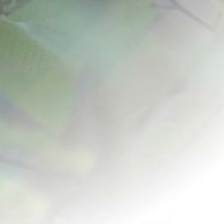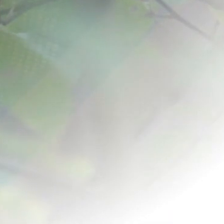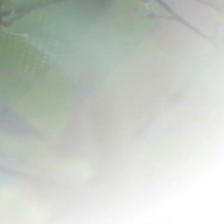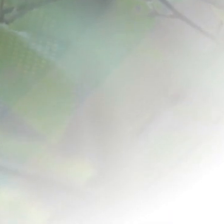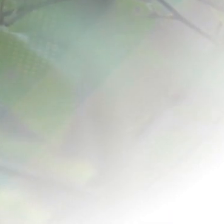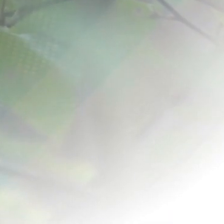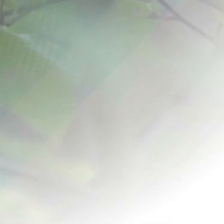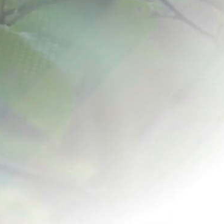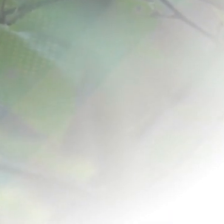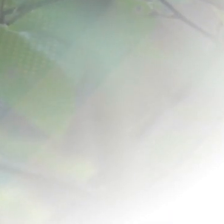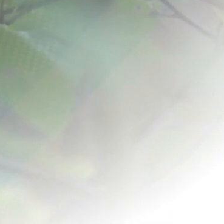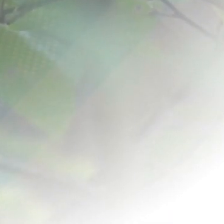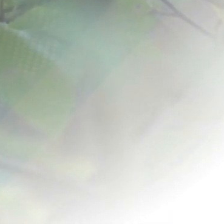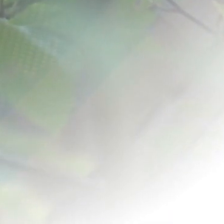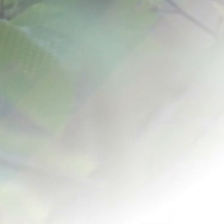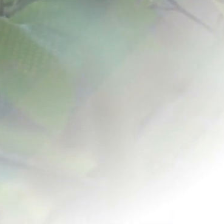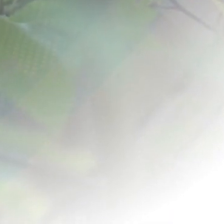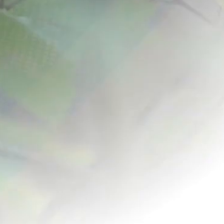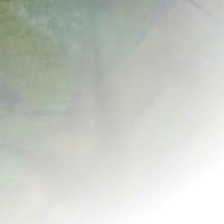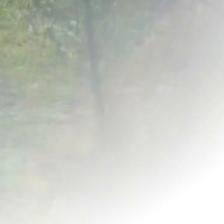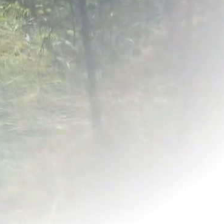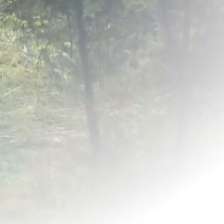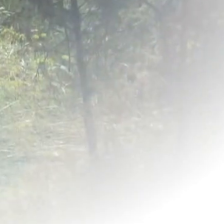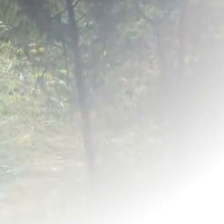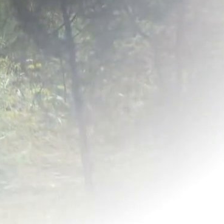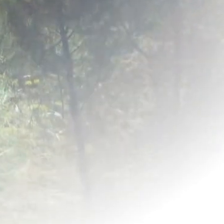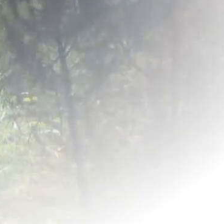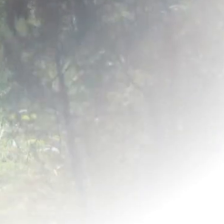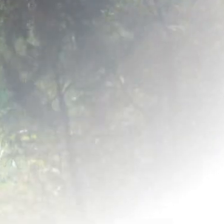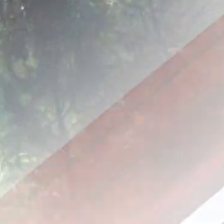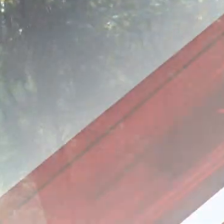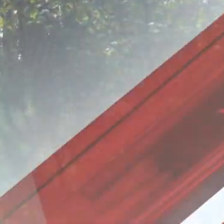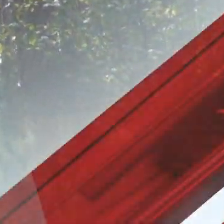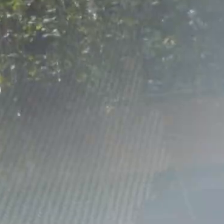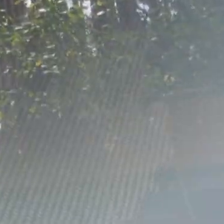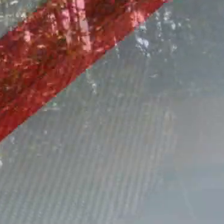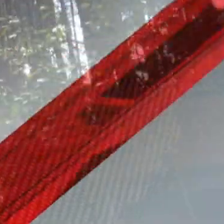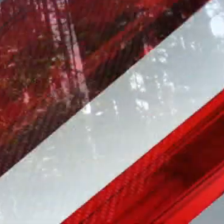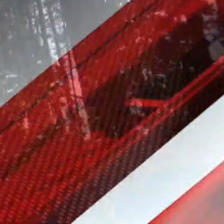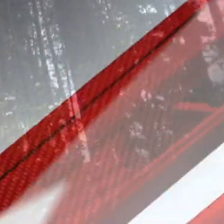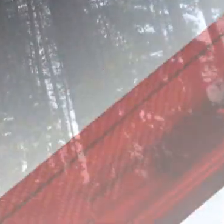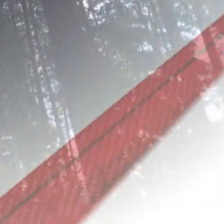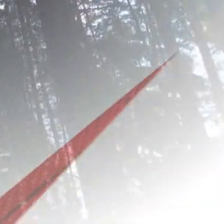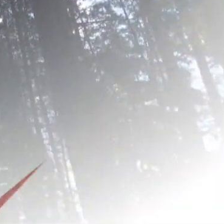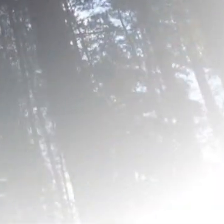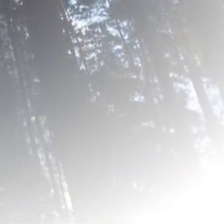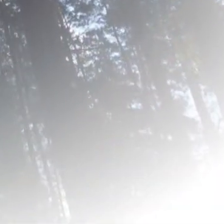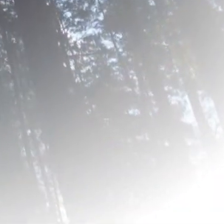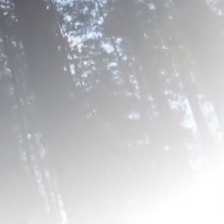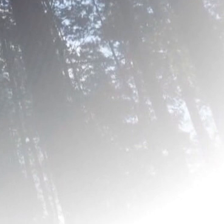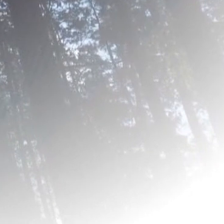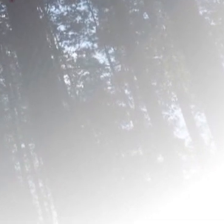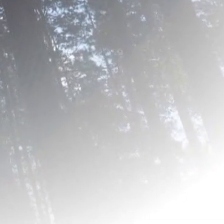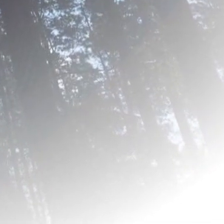Згодна з гісторыяй метэаназіранняў, мінімальная тэмпература паветра, якая была зафіксавана ў Гродні 16 верасня, 1